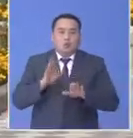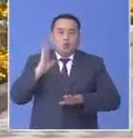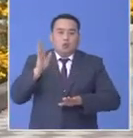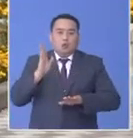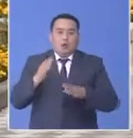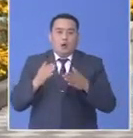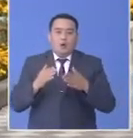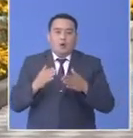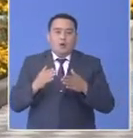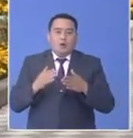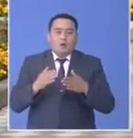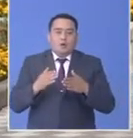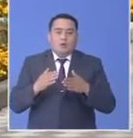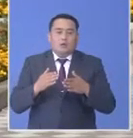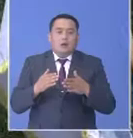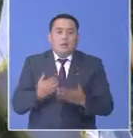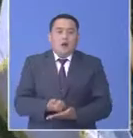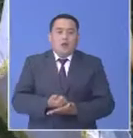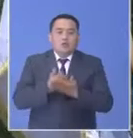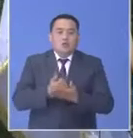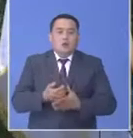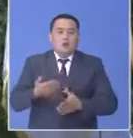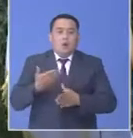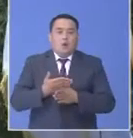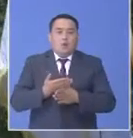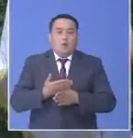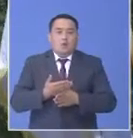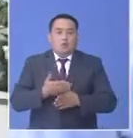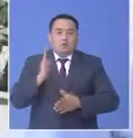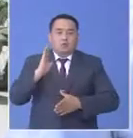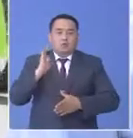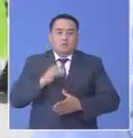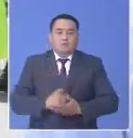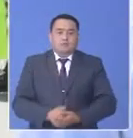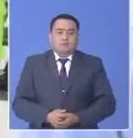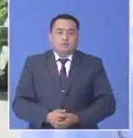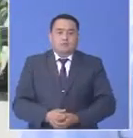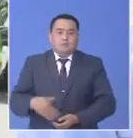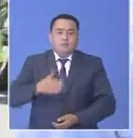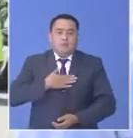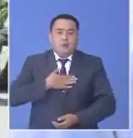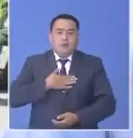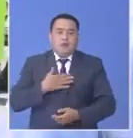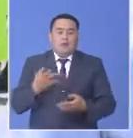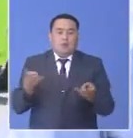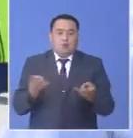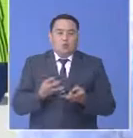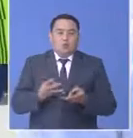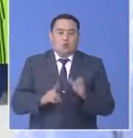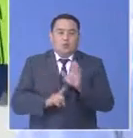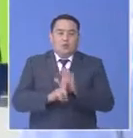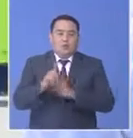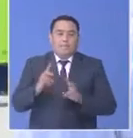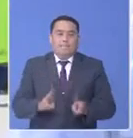в последнее время спустились тучи, их поддержка поможет не упасть духом. Нам очень нравится такое начинание. Я хотел